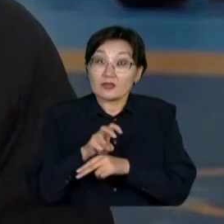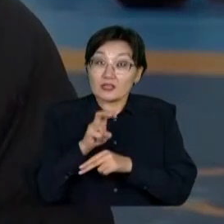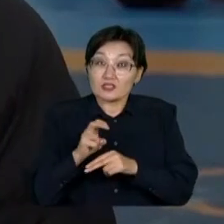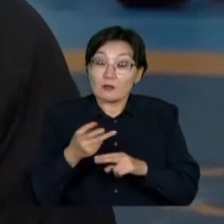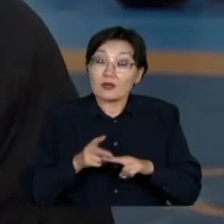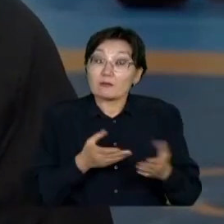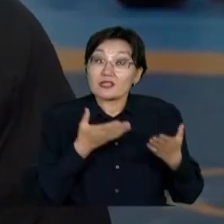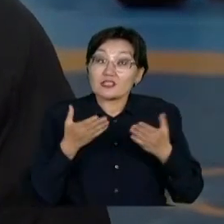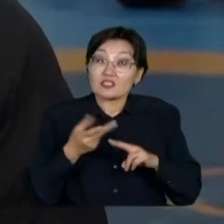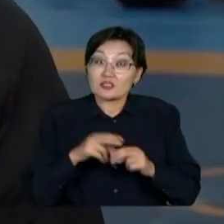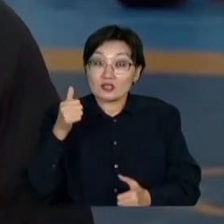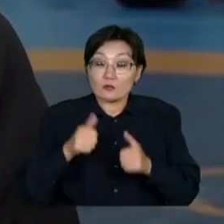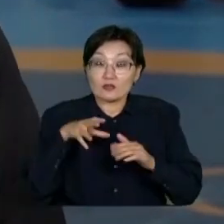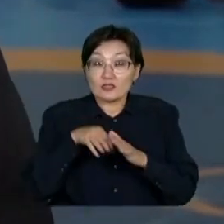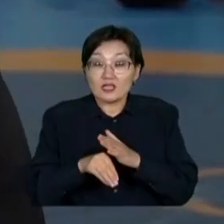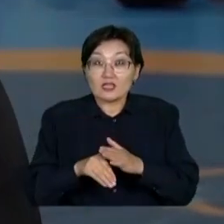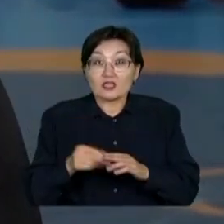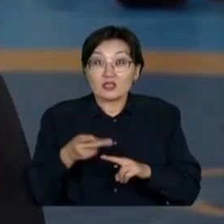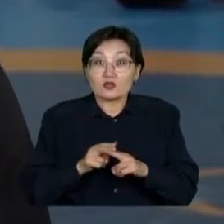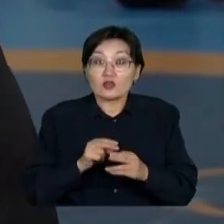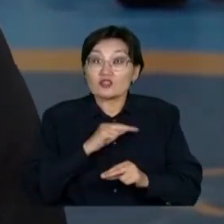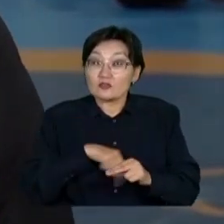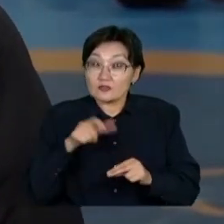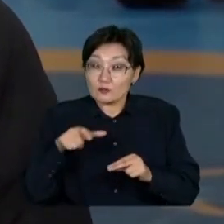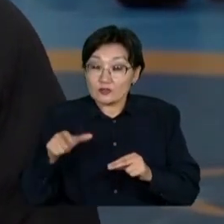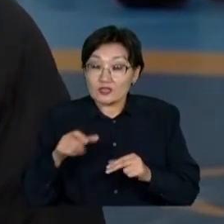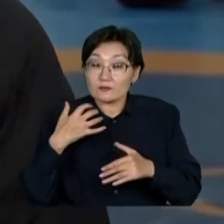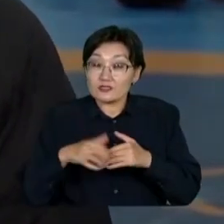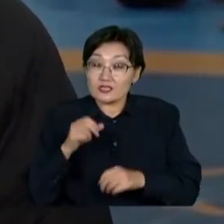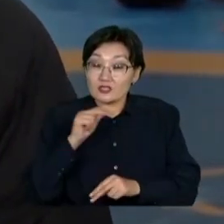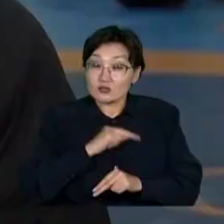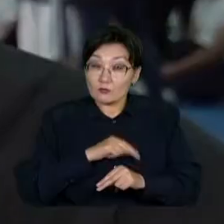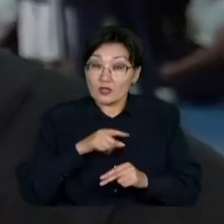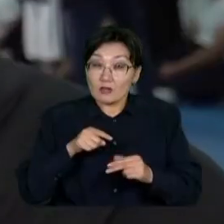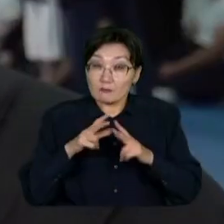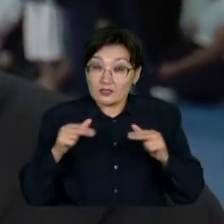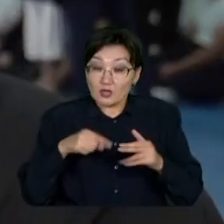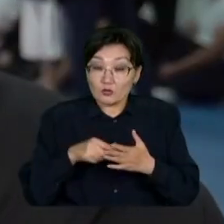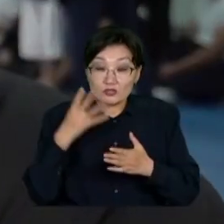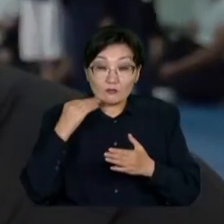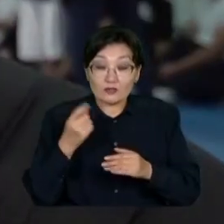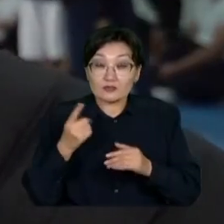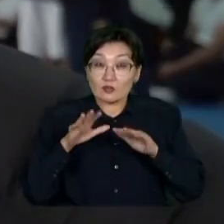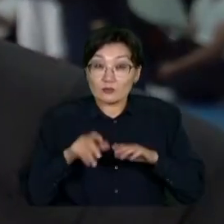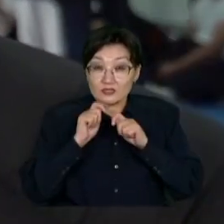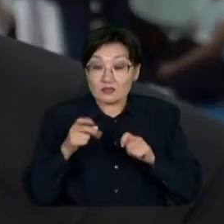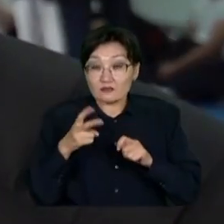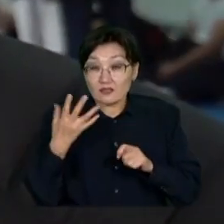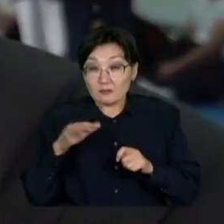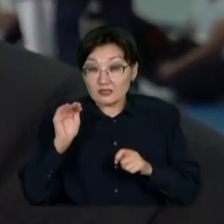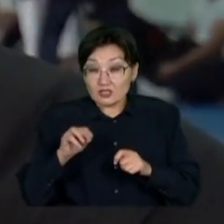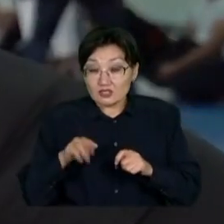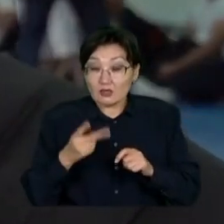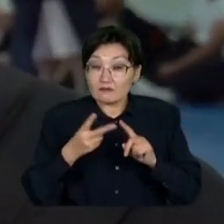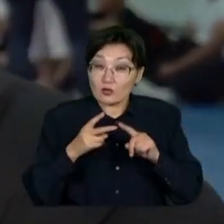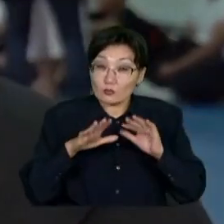турнир. И среди священнослужителей, а именно среди работников мечети города Алматы. За первое место мы вручаем 250 тысяч тенге,